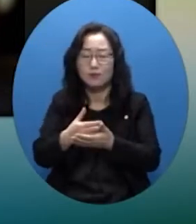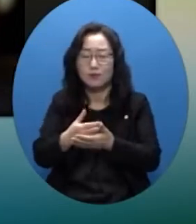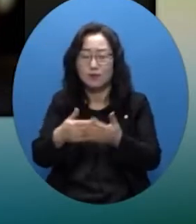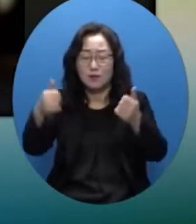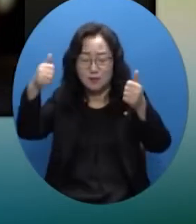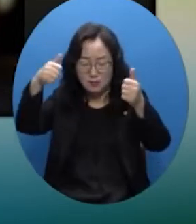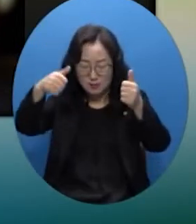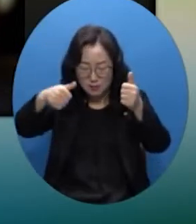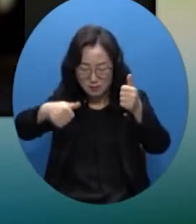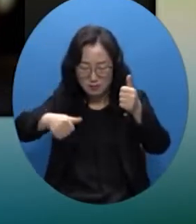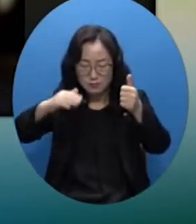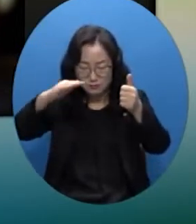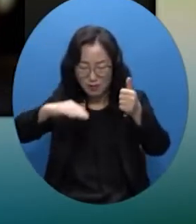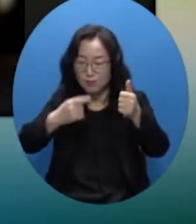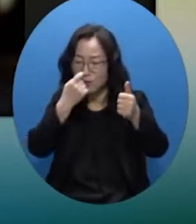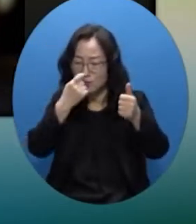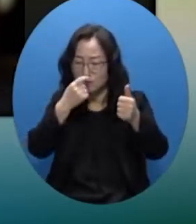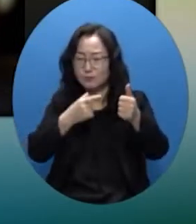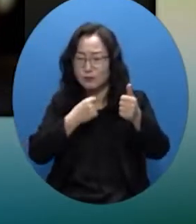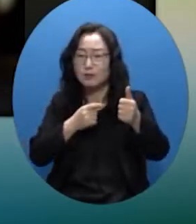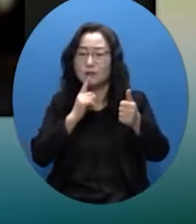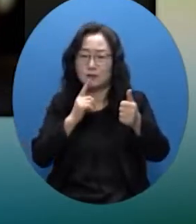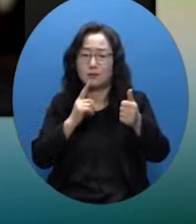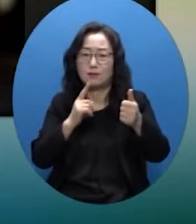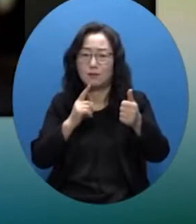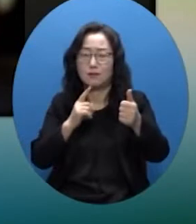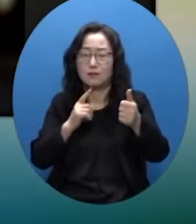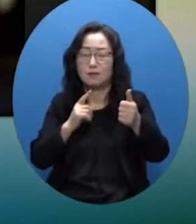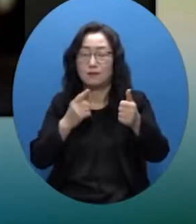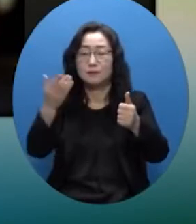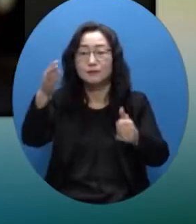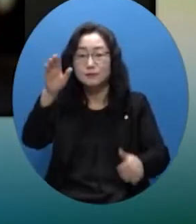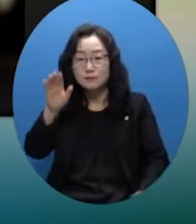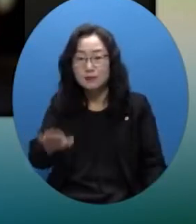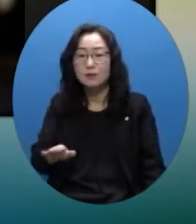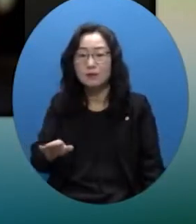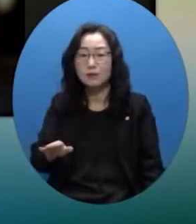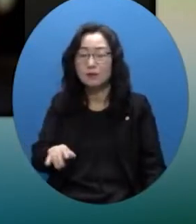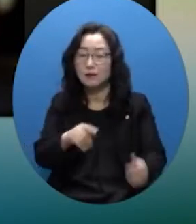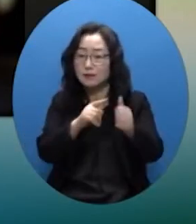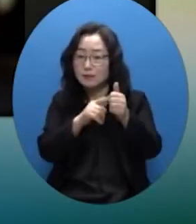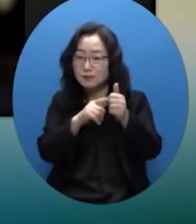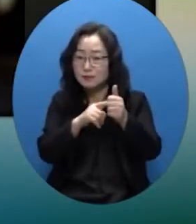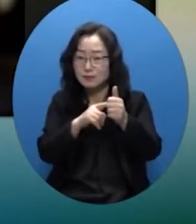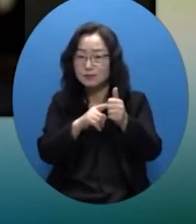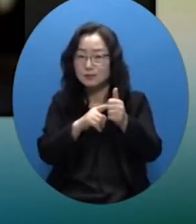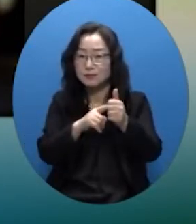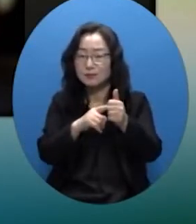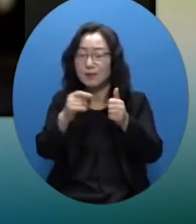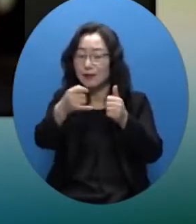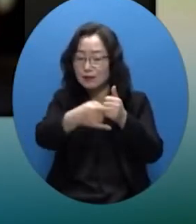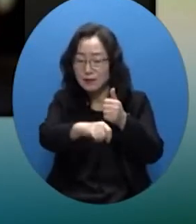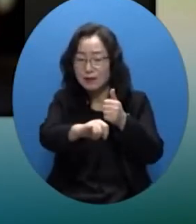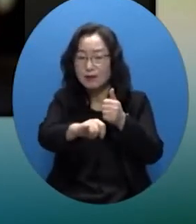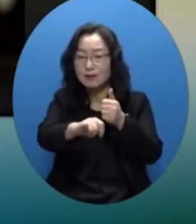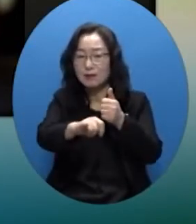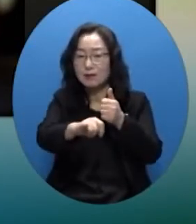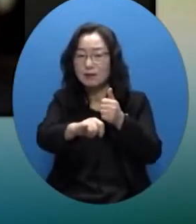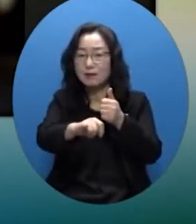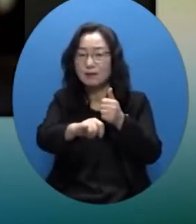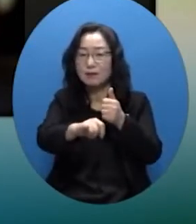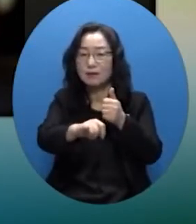숙이고 배우려고 했습니다 그런데 이 의령 박사님이 끝 따님이